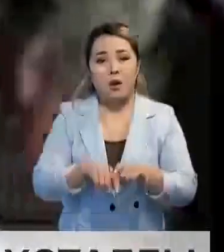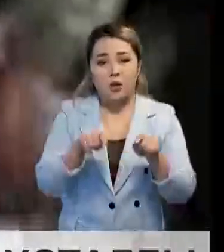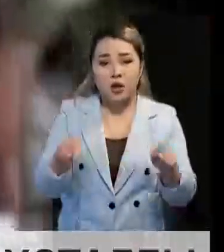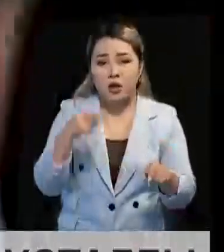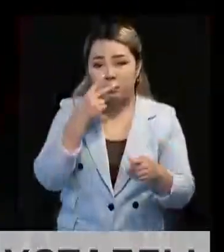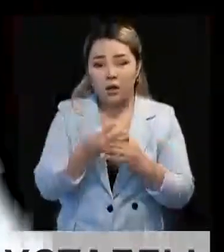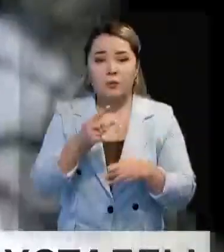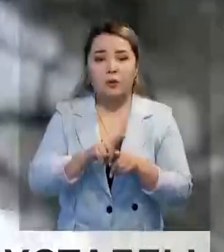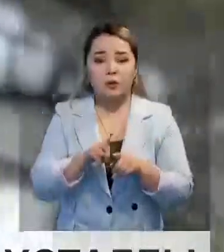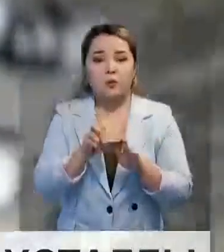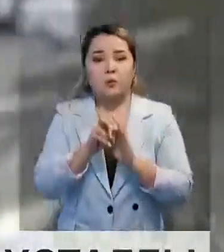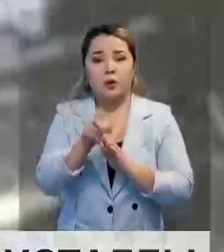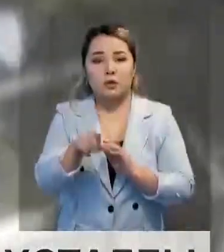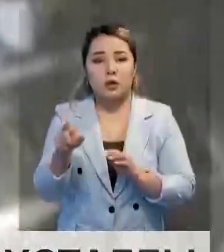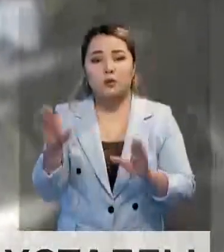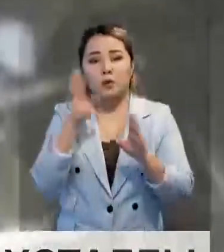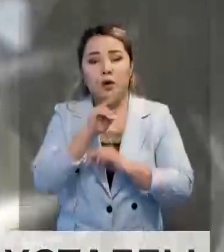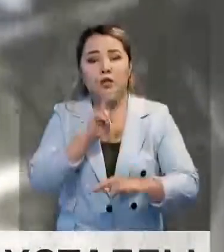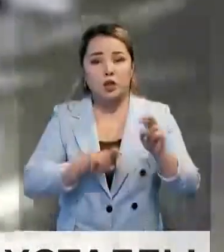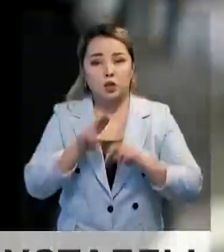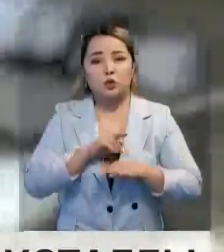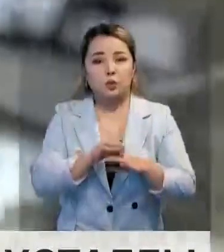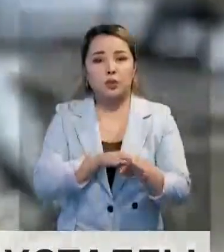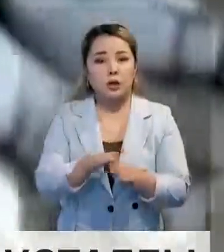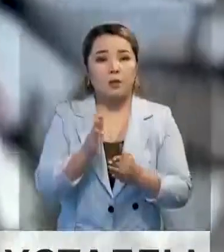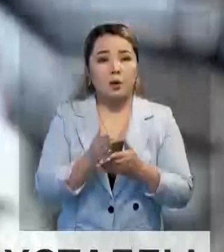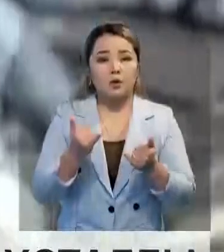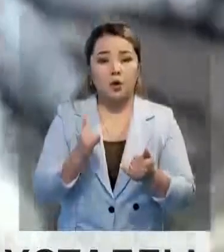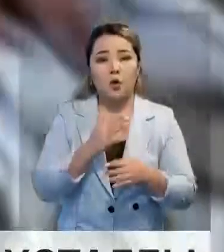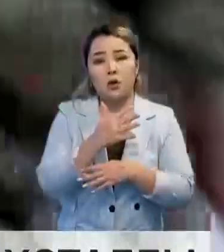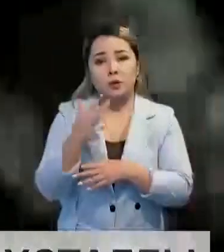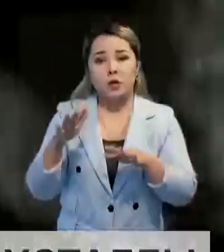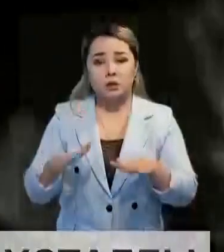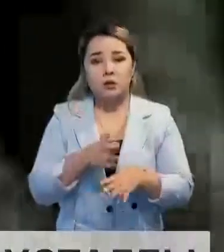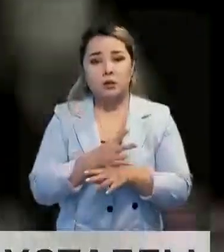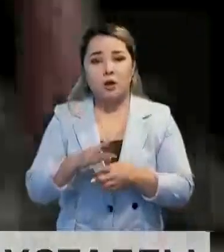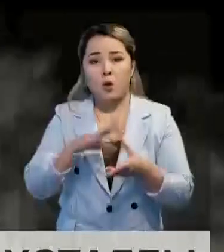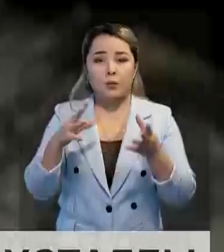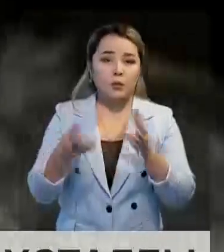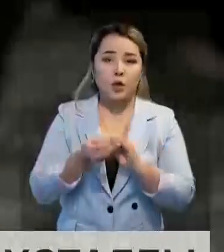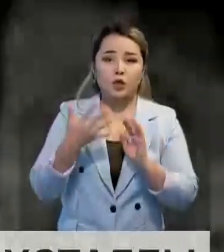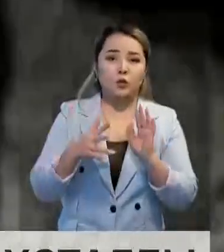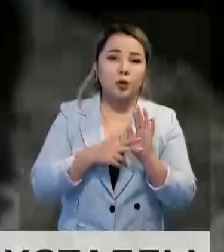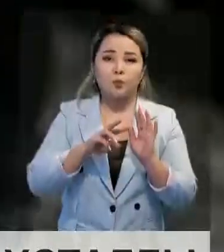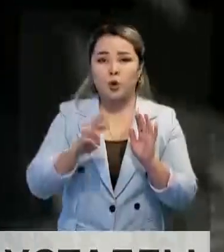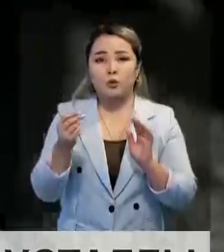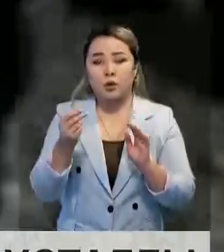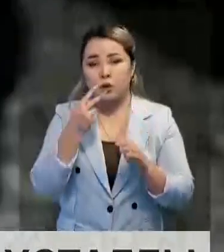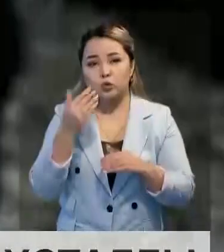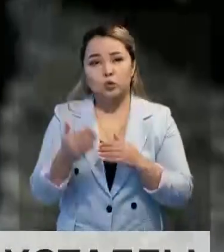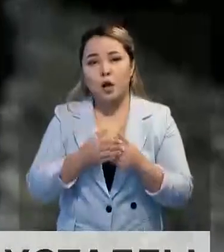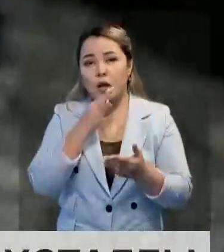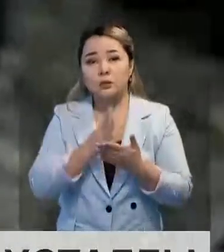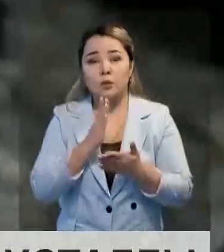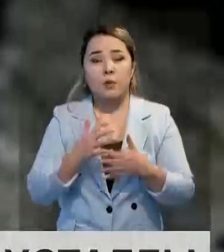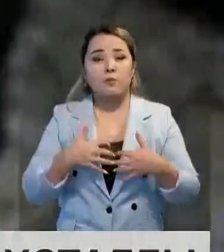кезде күдіктілер қашып үлгерген. Қазір іздестіру шаралары жүргізіліп жатыр. Орманшылар залал көлемі 58 миллион теңгеге жуық